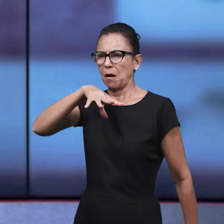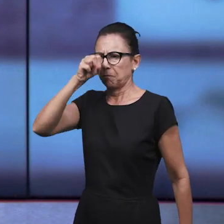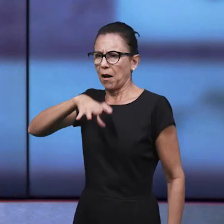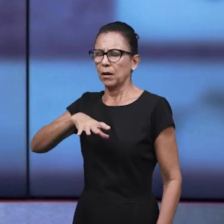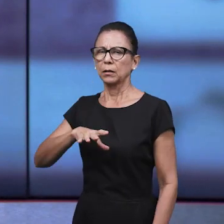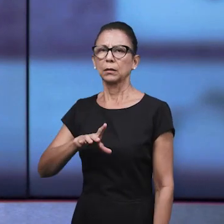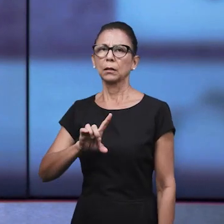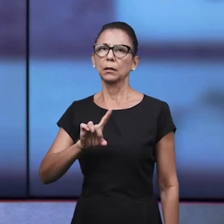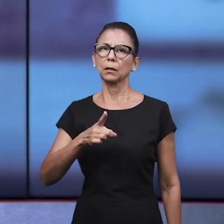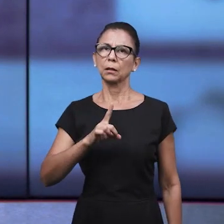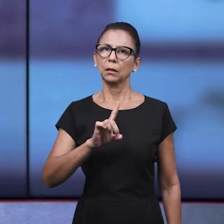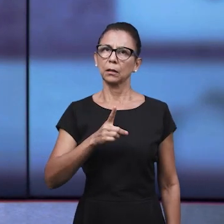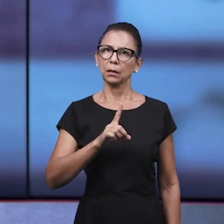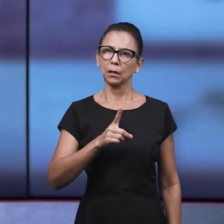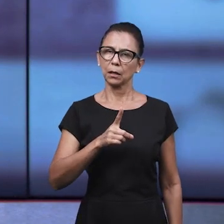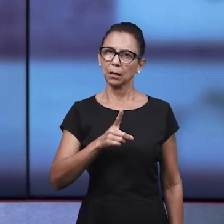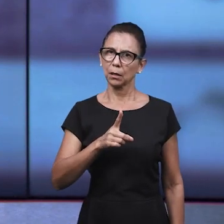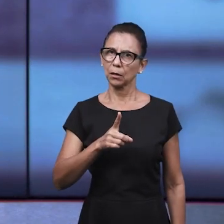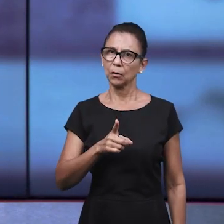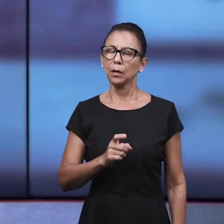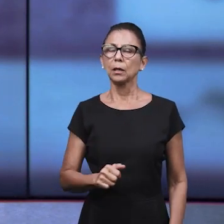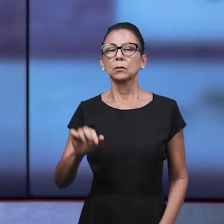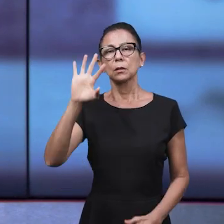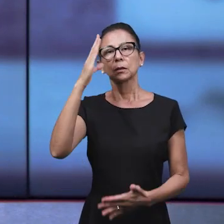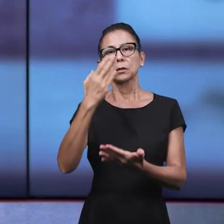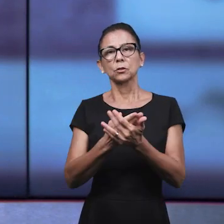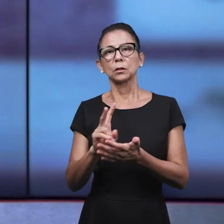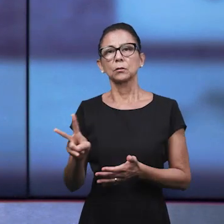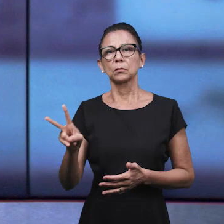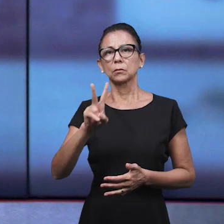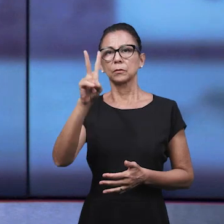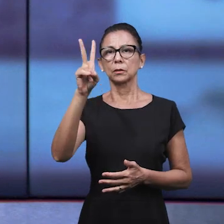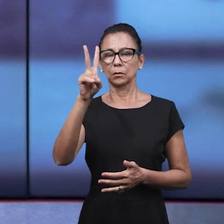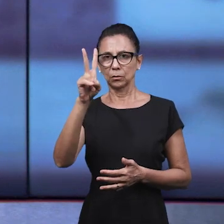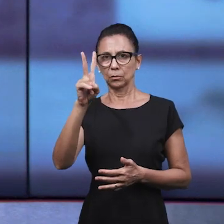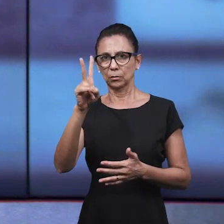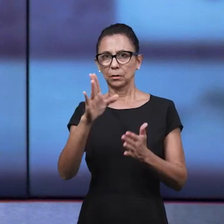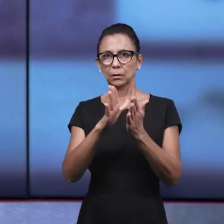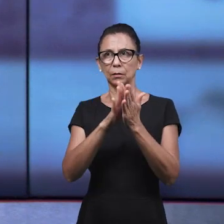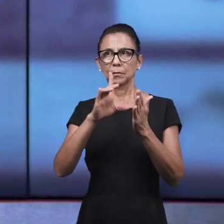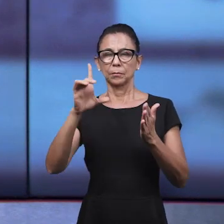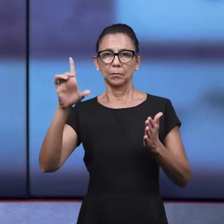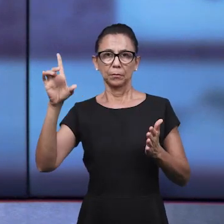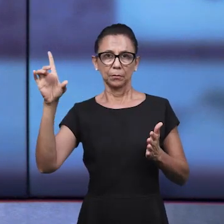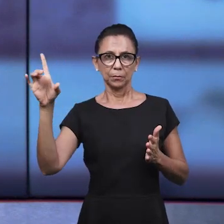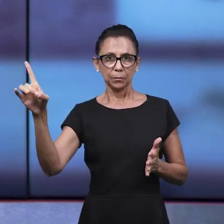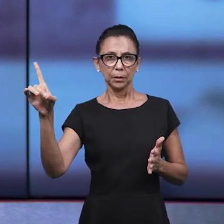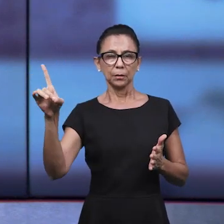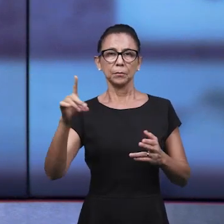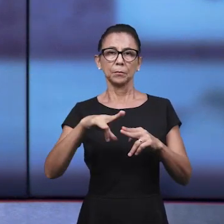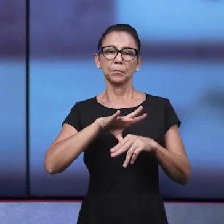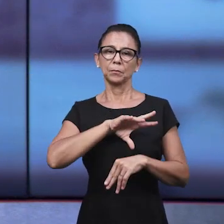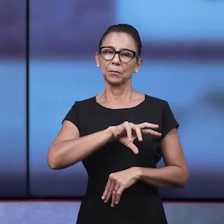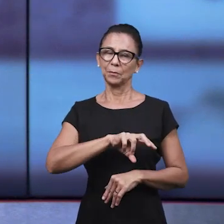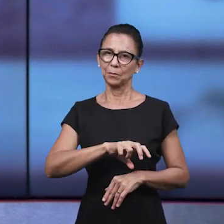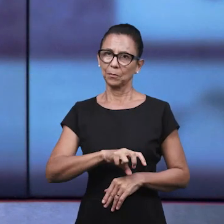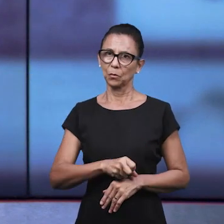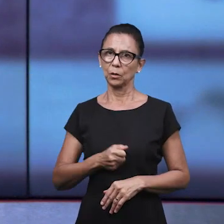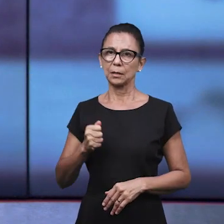grossier, c'est de vivre et croire dans les valeurs chrétiennes que nous voulons transmettre à nos enfants.